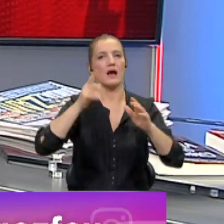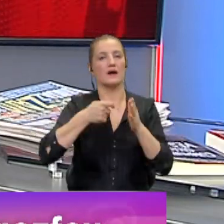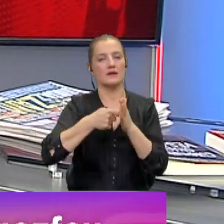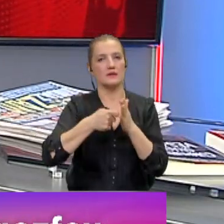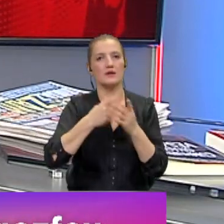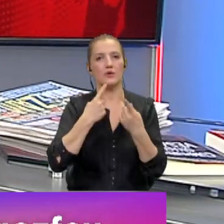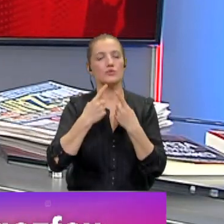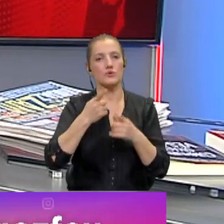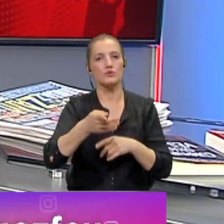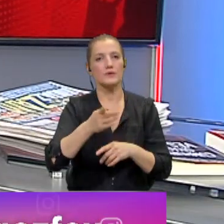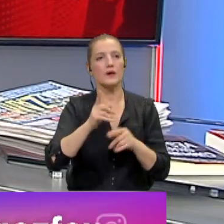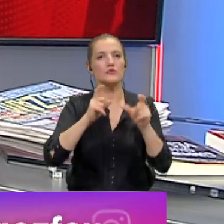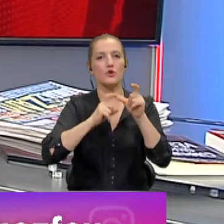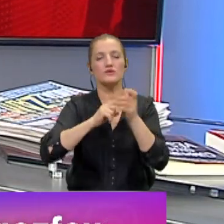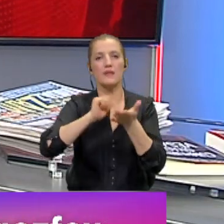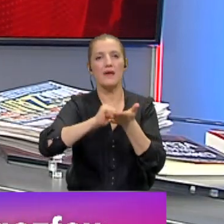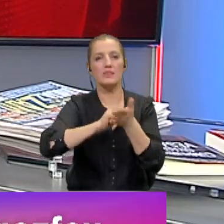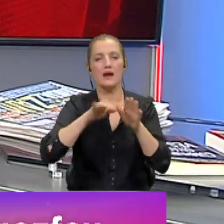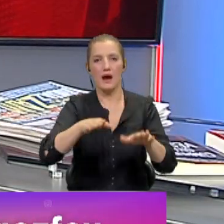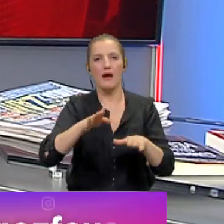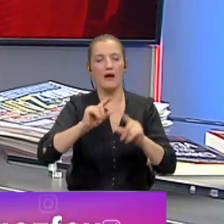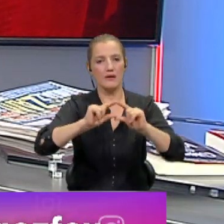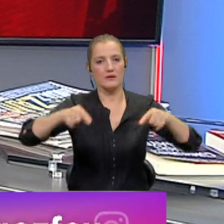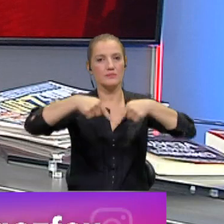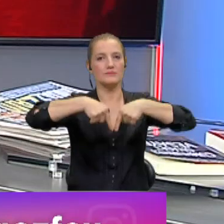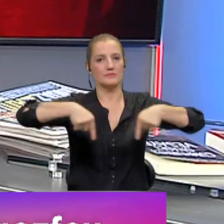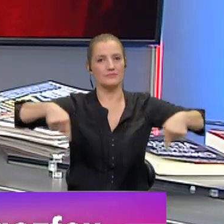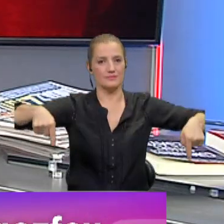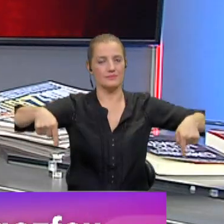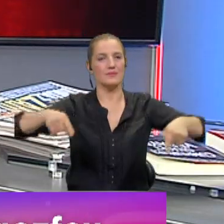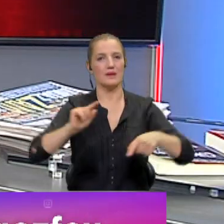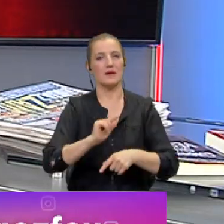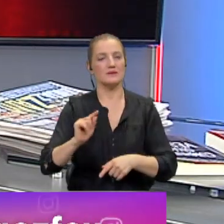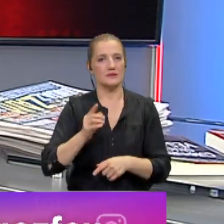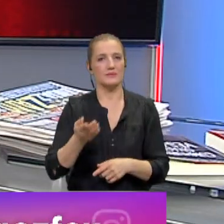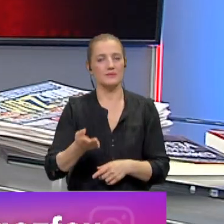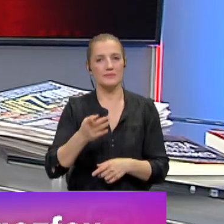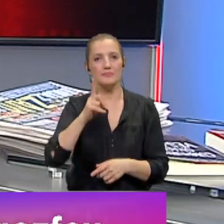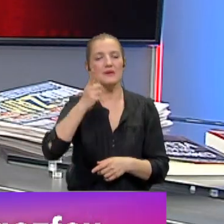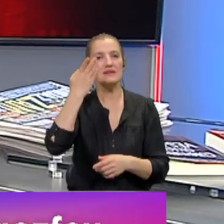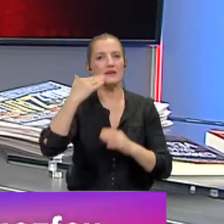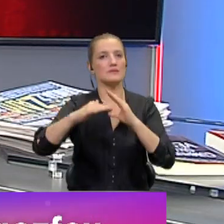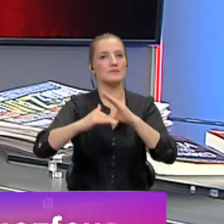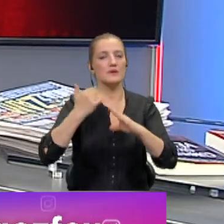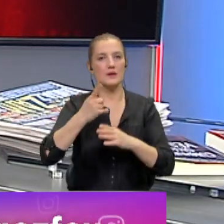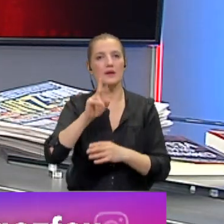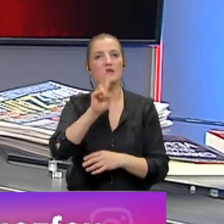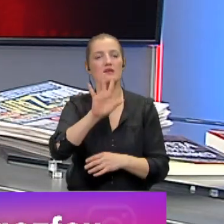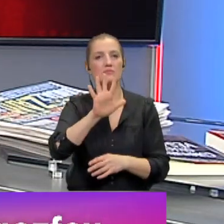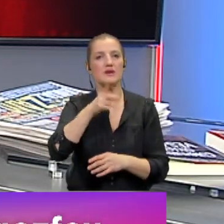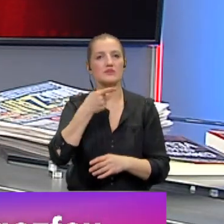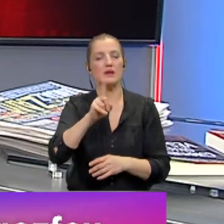sizlerle ve sosyal medya hesaplarınızda görüyorsunuz ekranlarınızda yansıttık şimdi bir izleyicimiz yazmış diyor ki